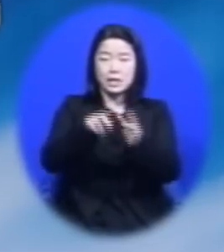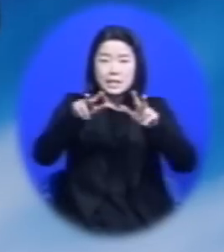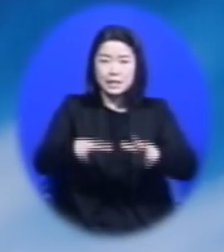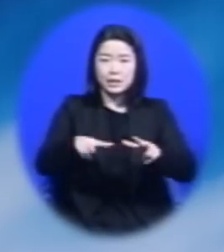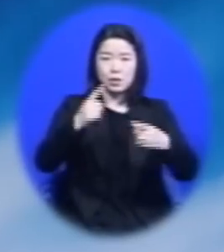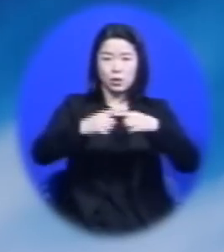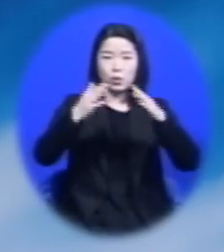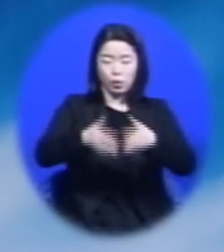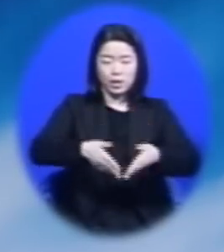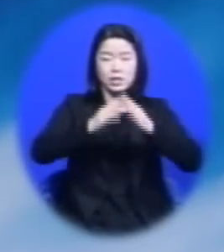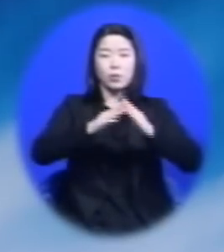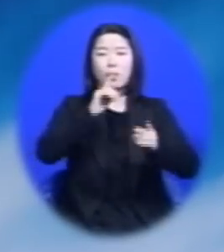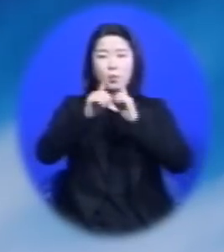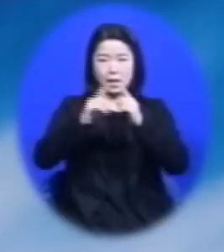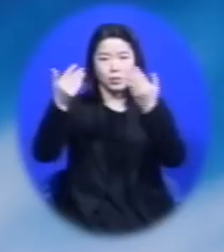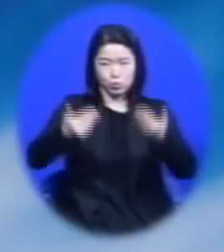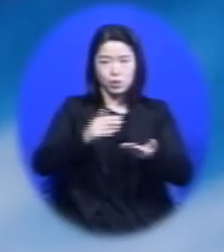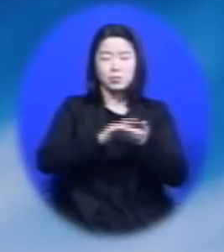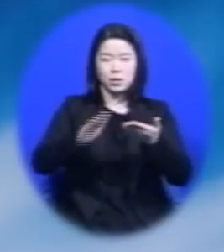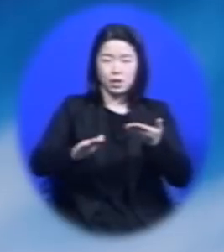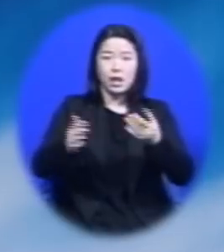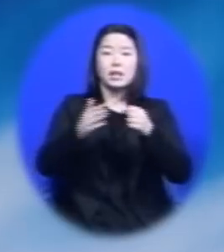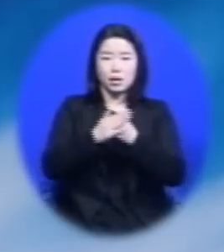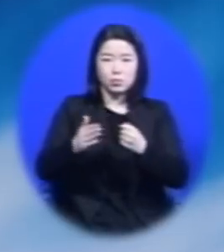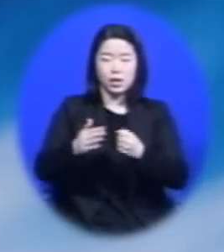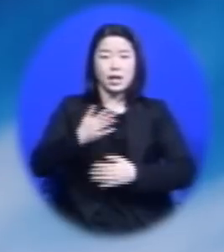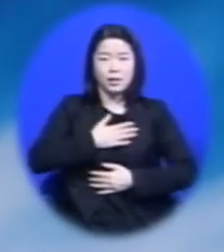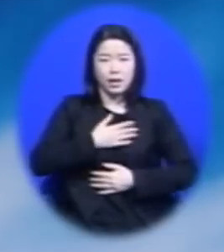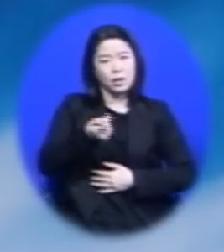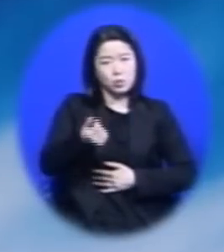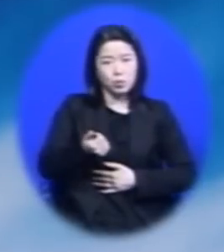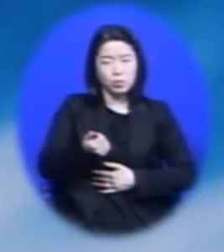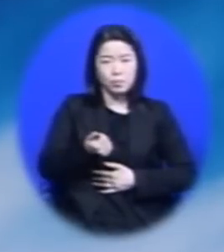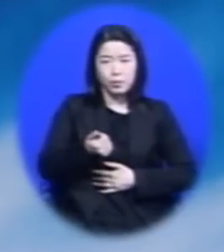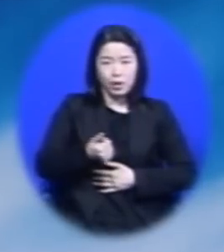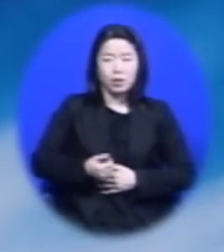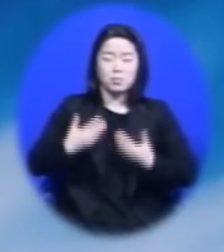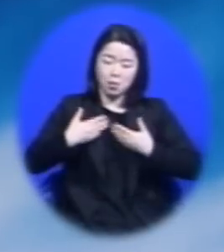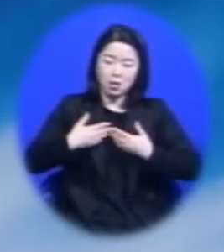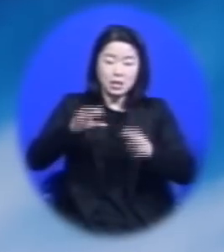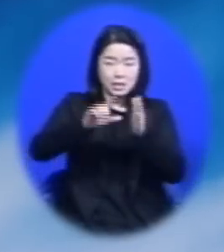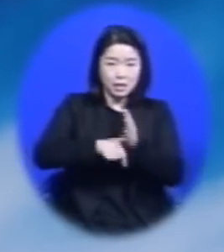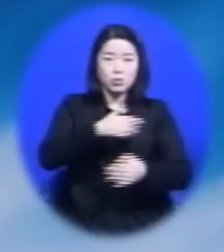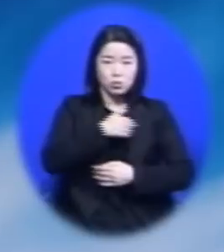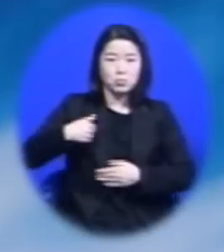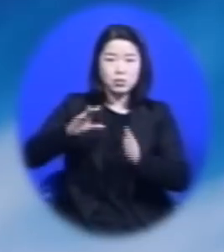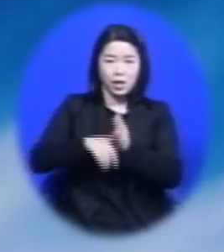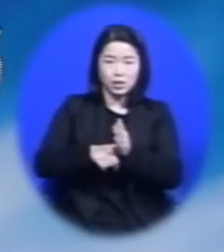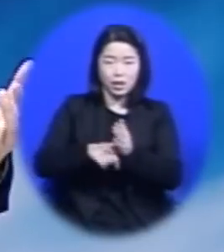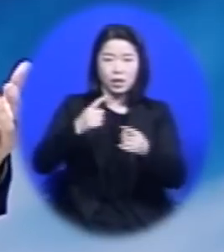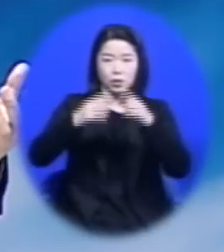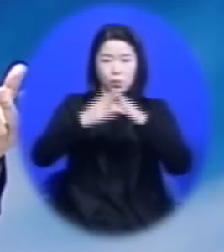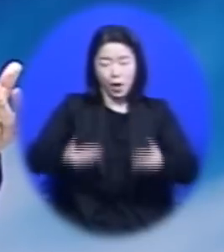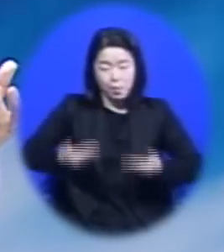교회를 세우라고 하시는 겁니다 그러니까 내가 조금 한가해지면 여유가 생기면 그러면 내가 교회